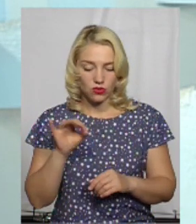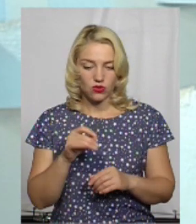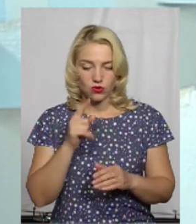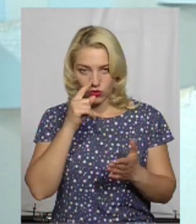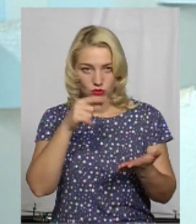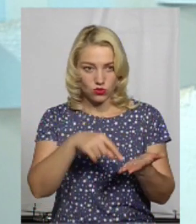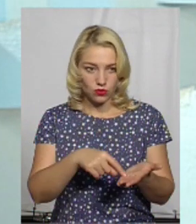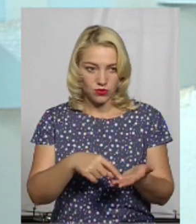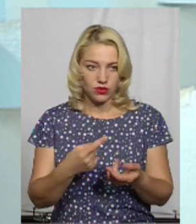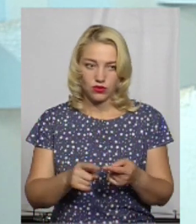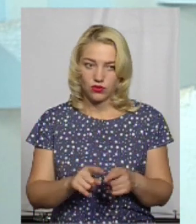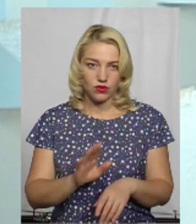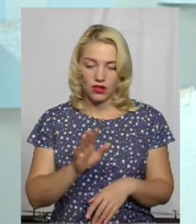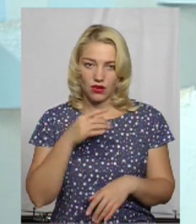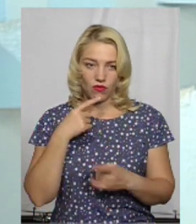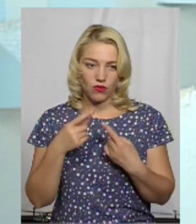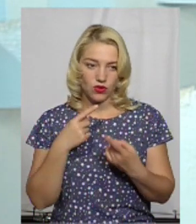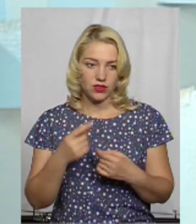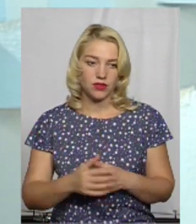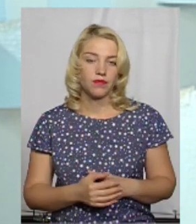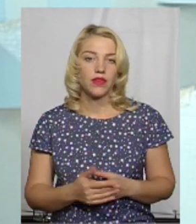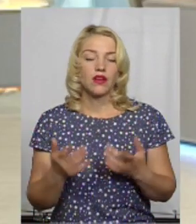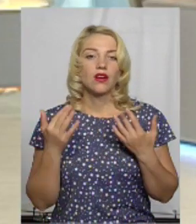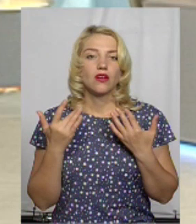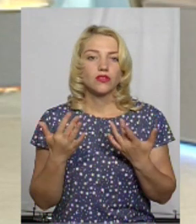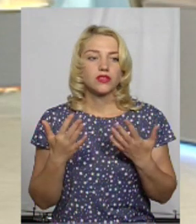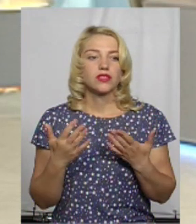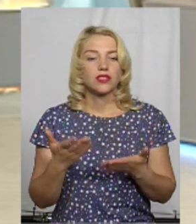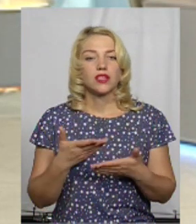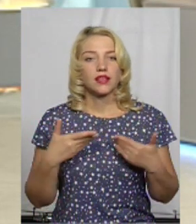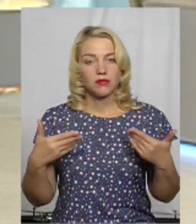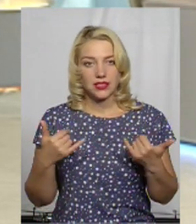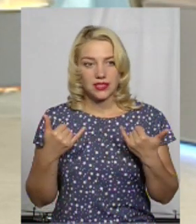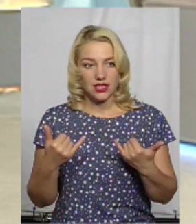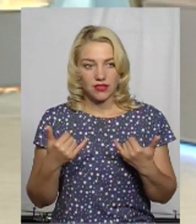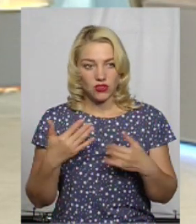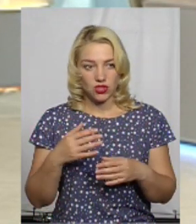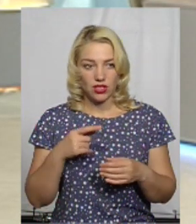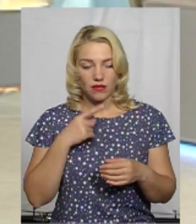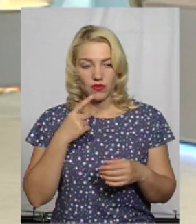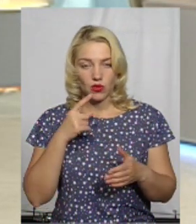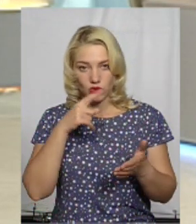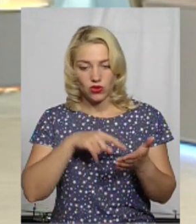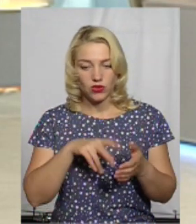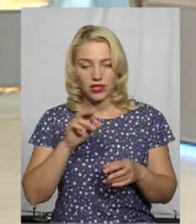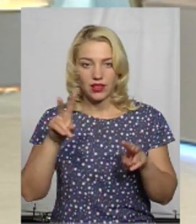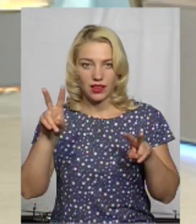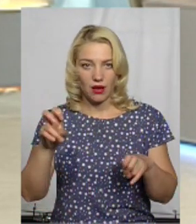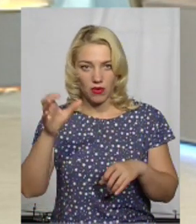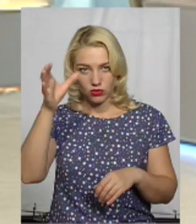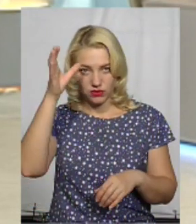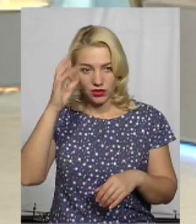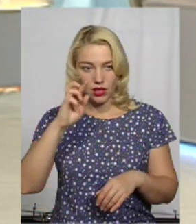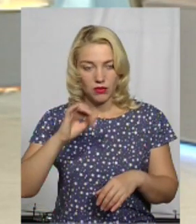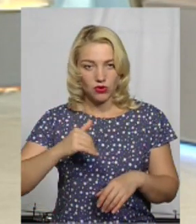про доступність не йдеться. Оскільки ми зараз вже доторкнулися до теми освіти,